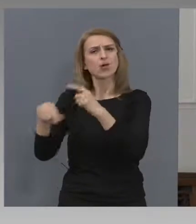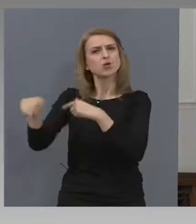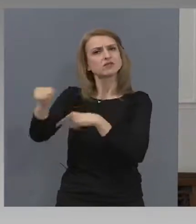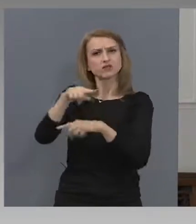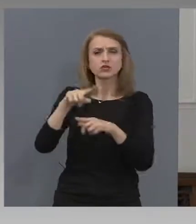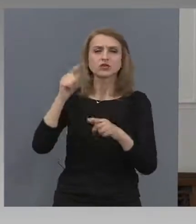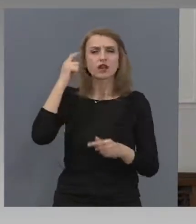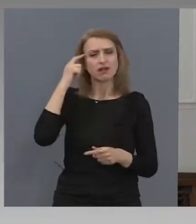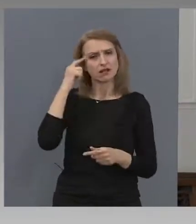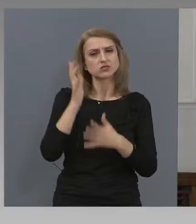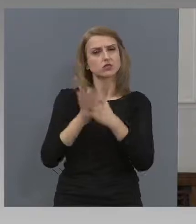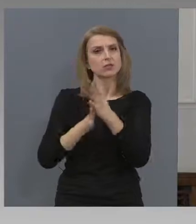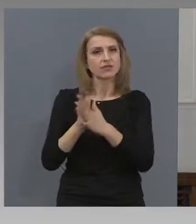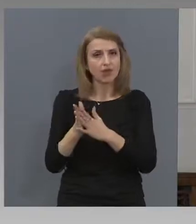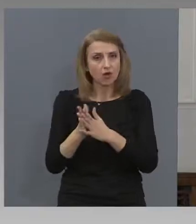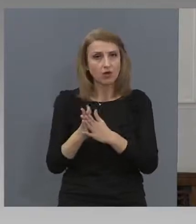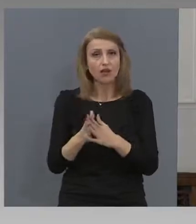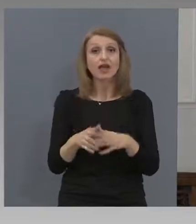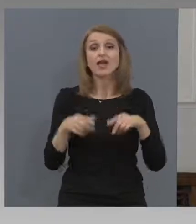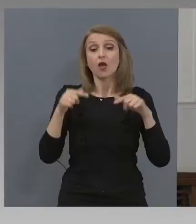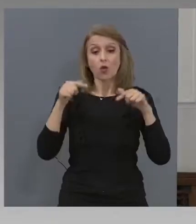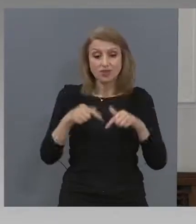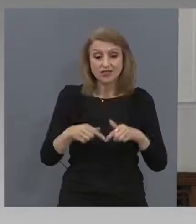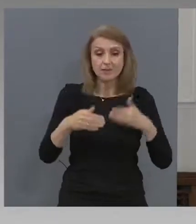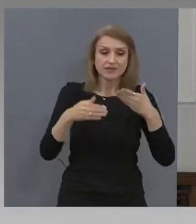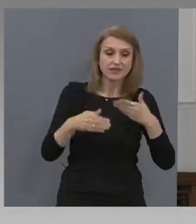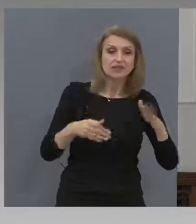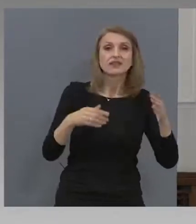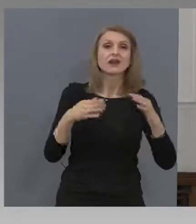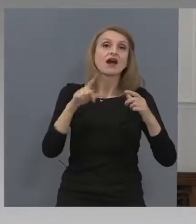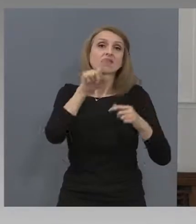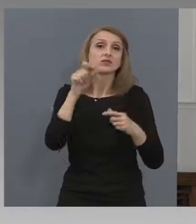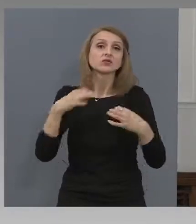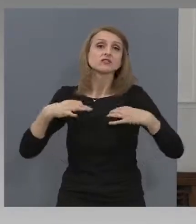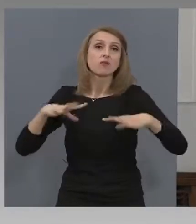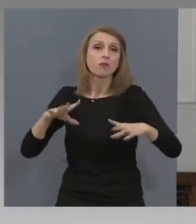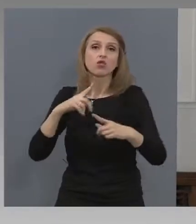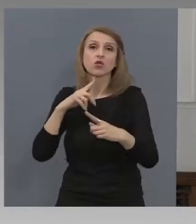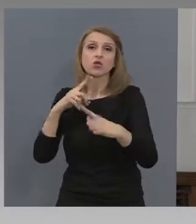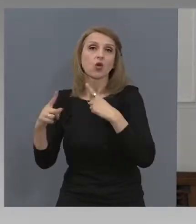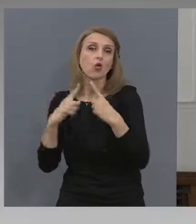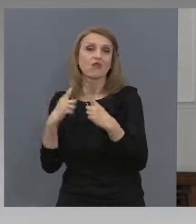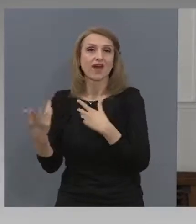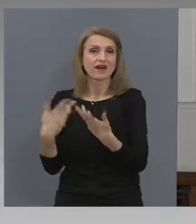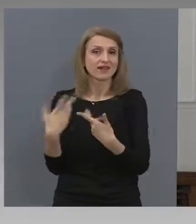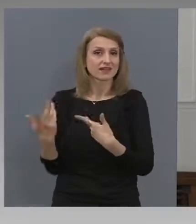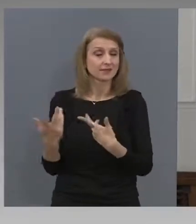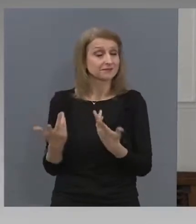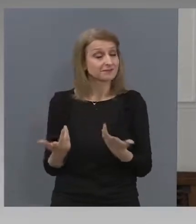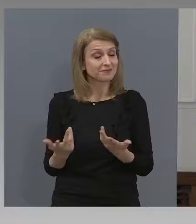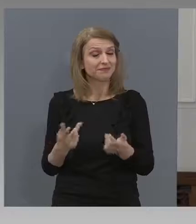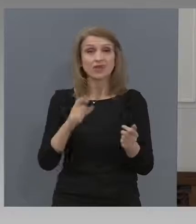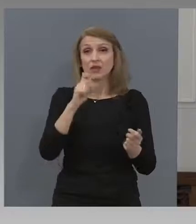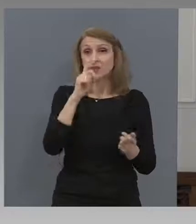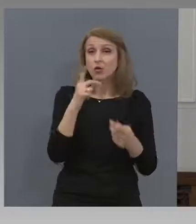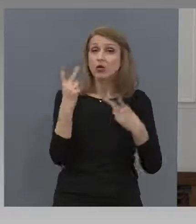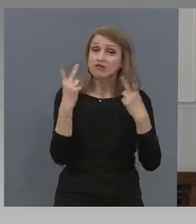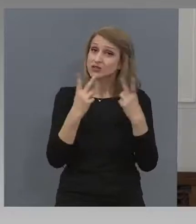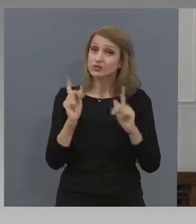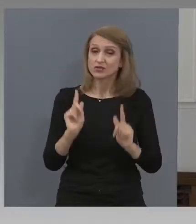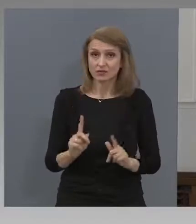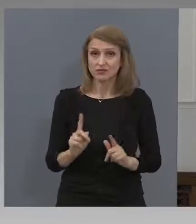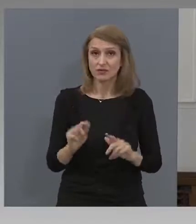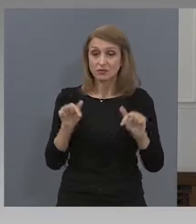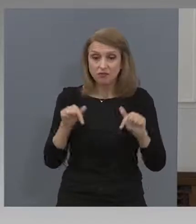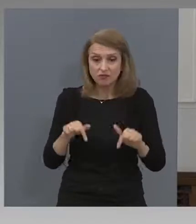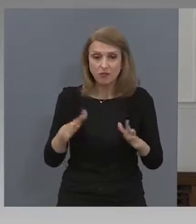хора. И оттам нататък е въпрос на свободно договаряне. Пак много е важно да разберем, затова идва това послание. В